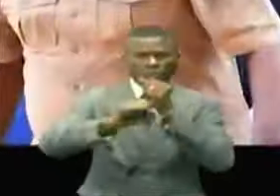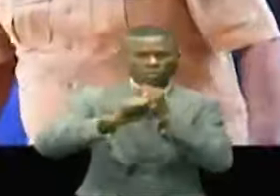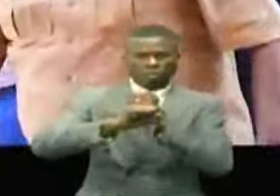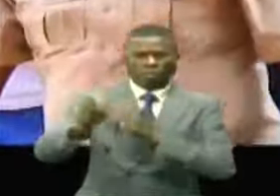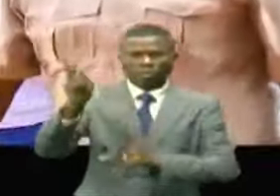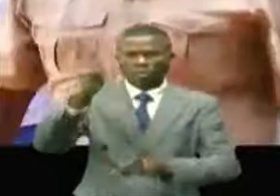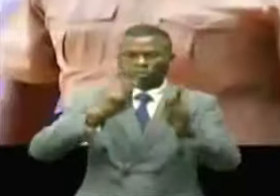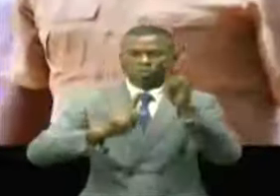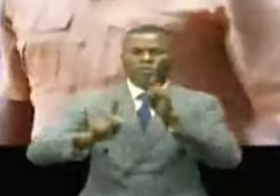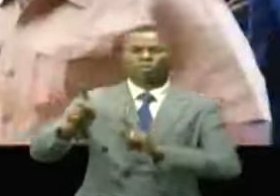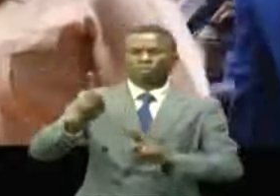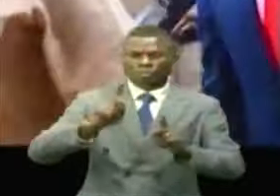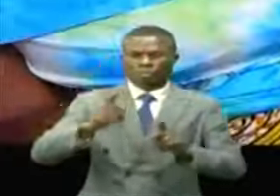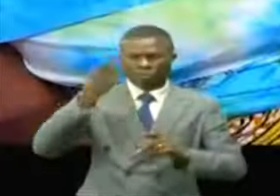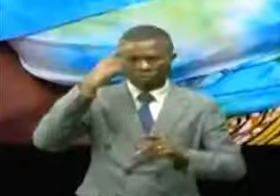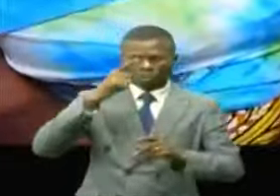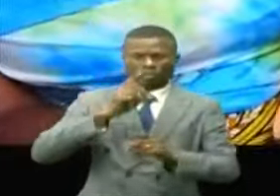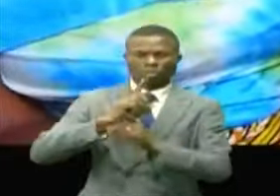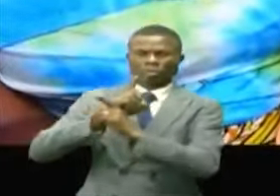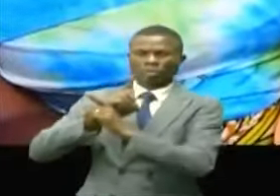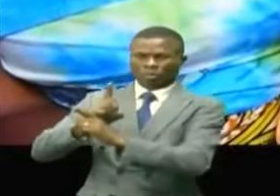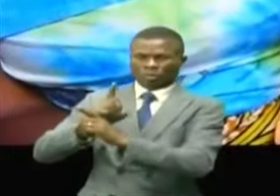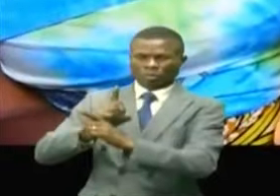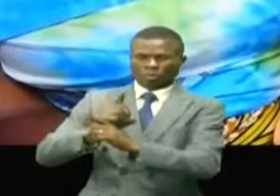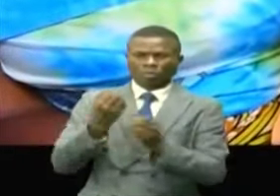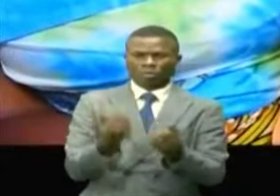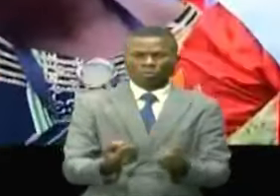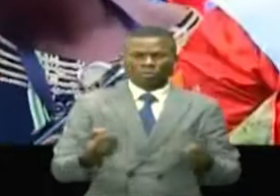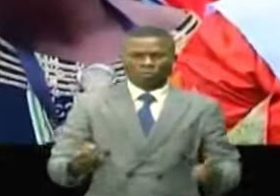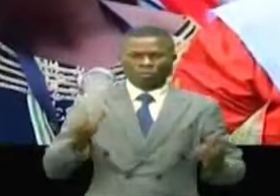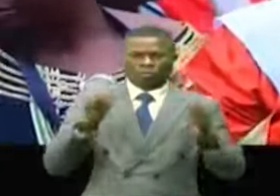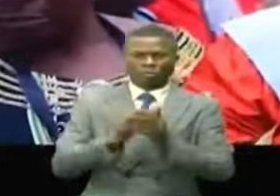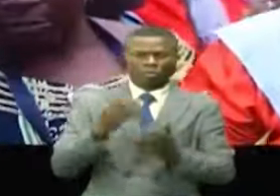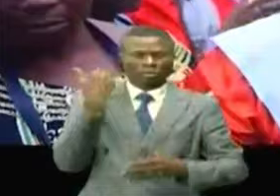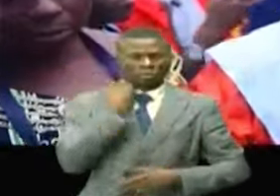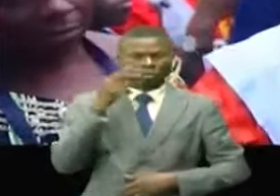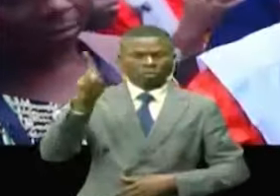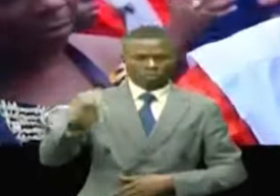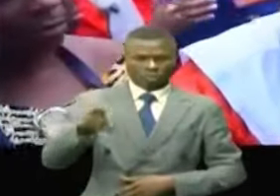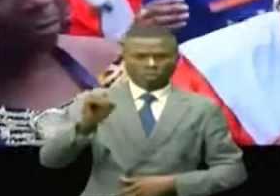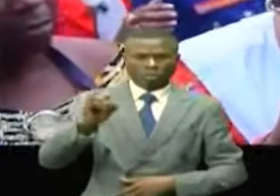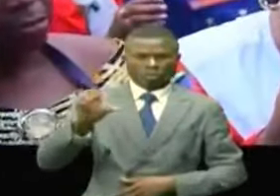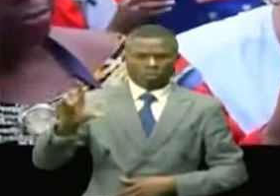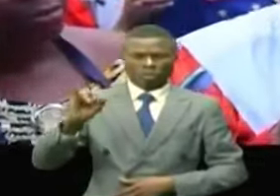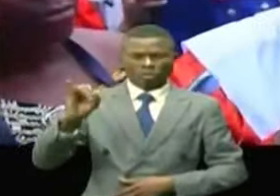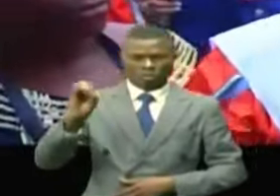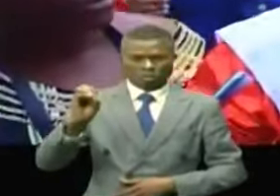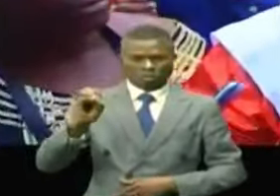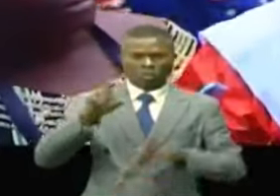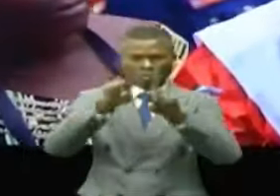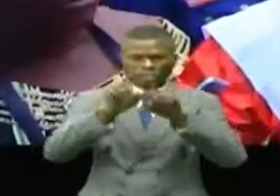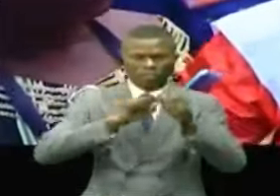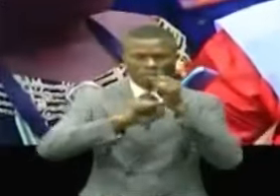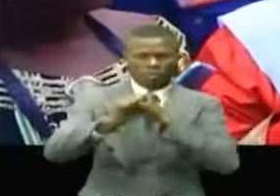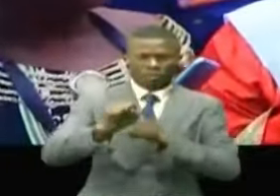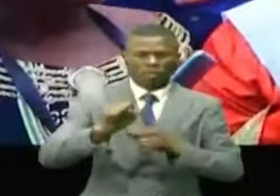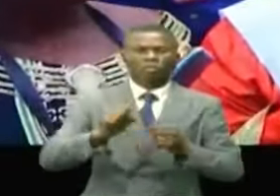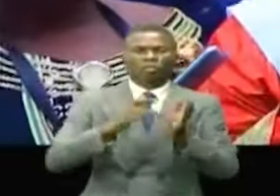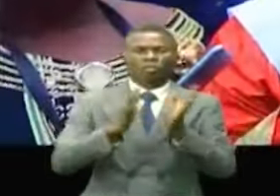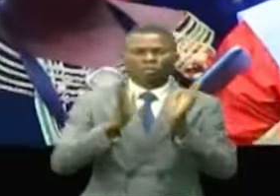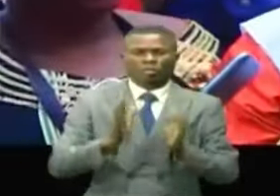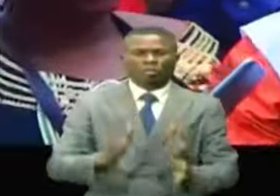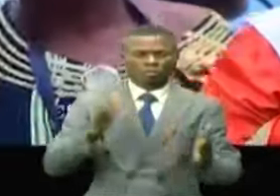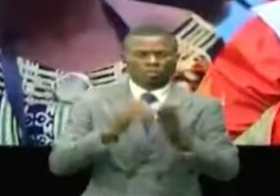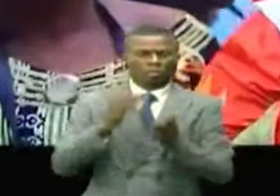la population à protéger les enfants contre la poomilite et aussi sensibiliser les fidèles contre